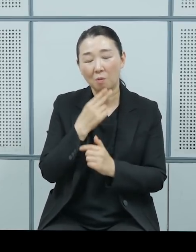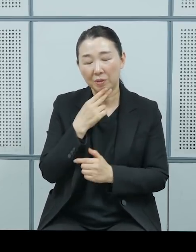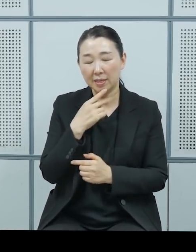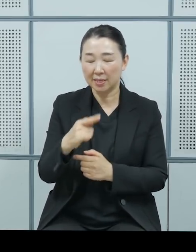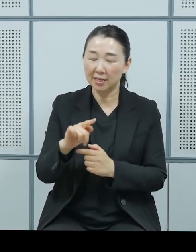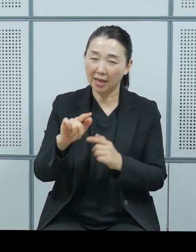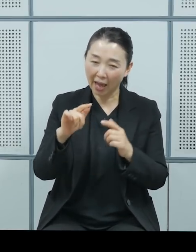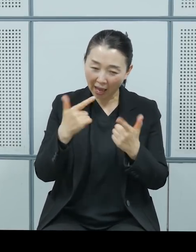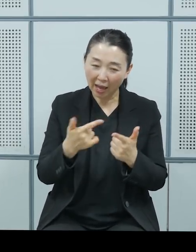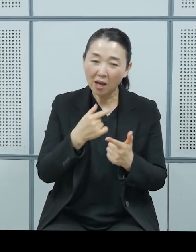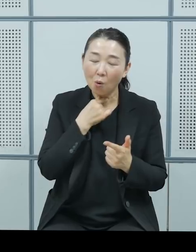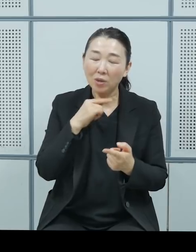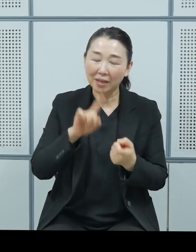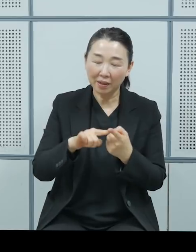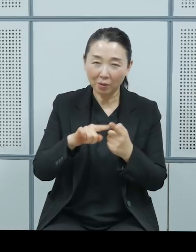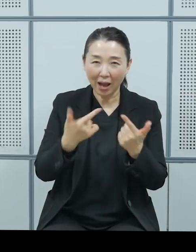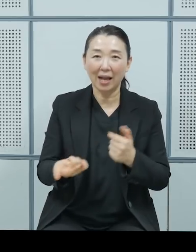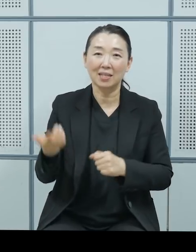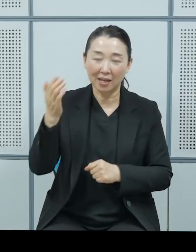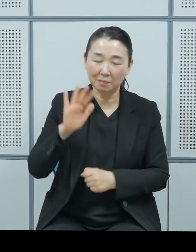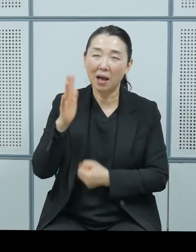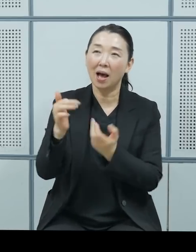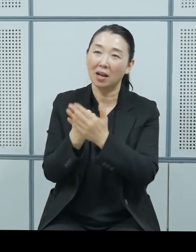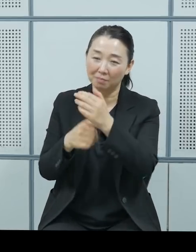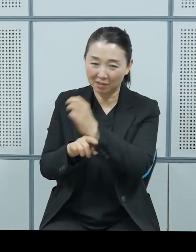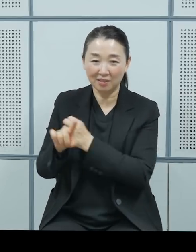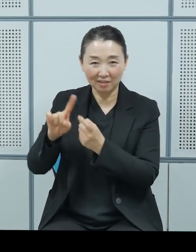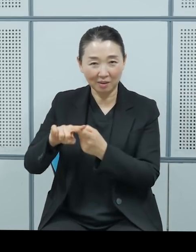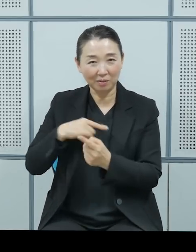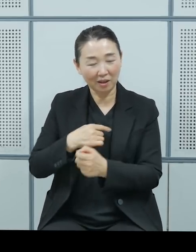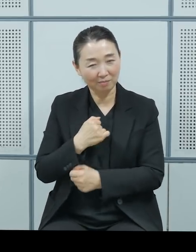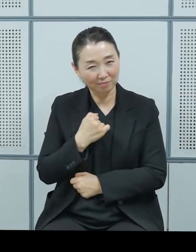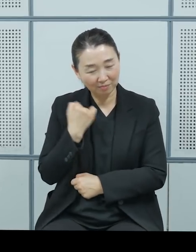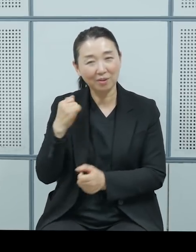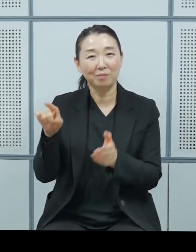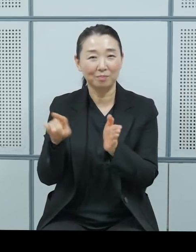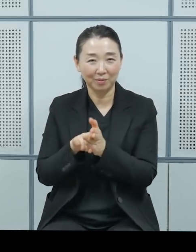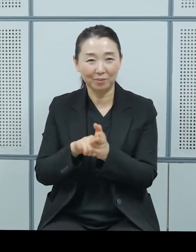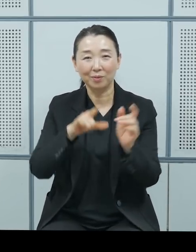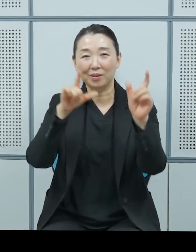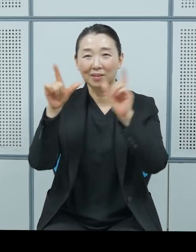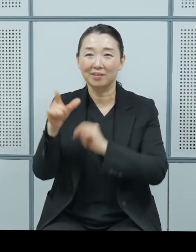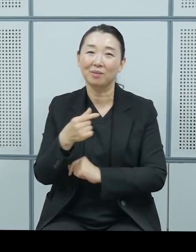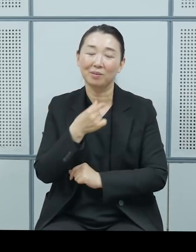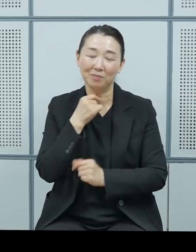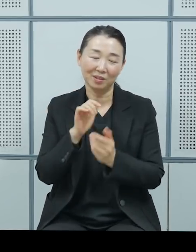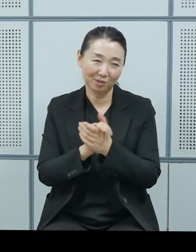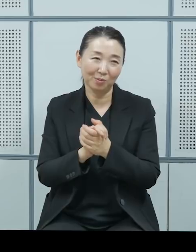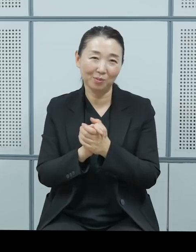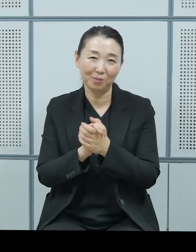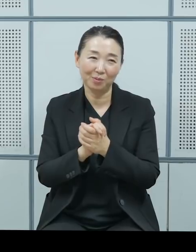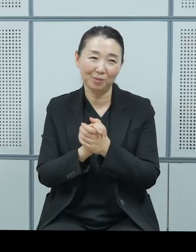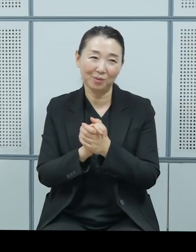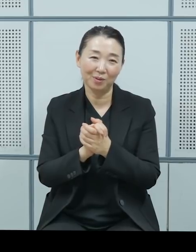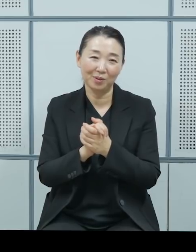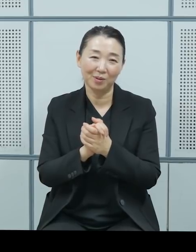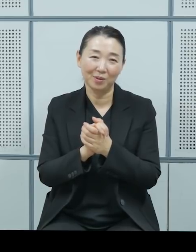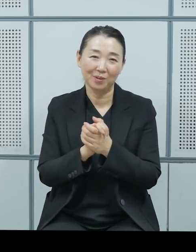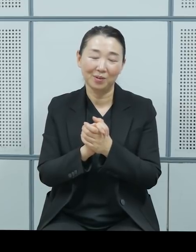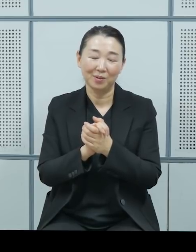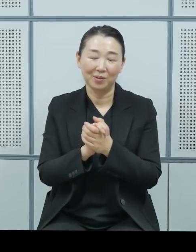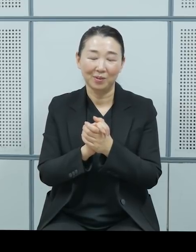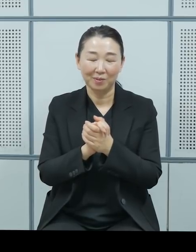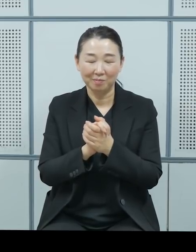아니하실지라도 하나님 내 뜻대로 안 되더라도 하나님 뜻대로 제가 순종하고 믿고 살겠습니다라고 기도할 수 있는